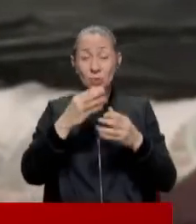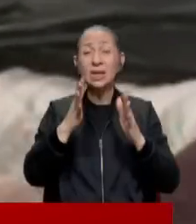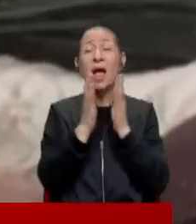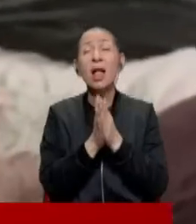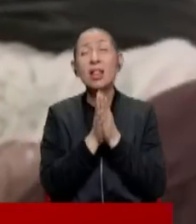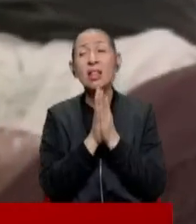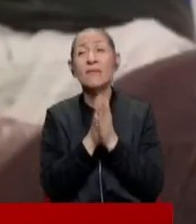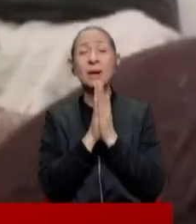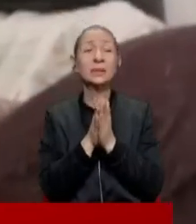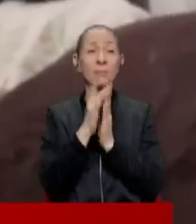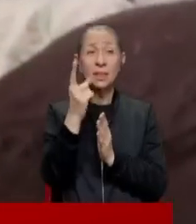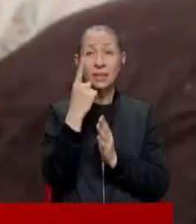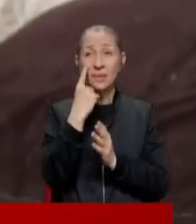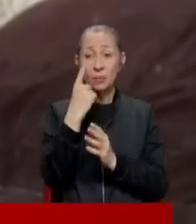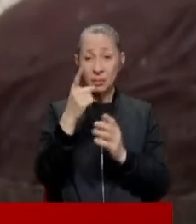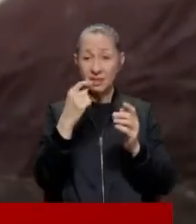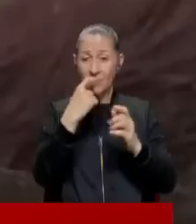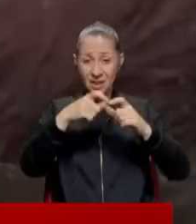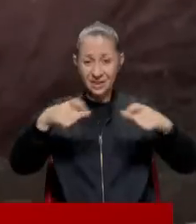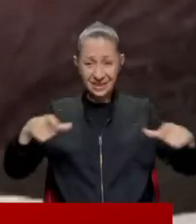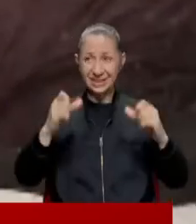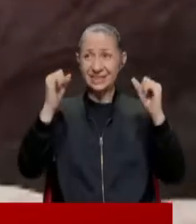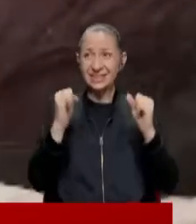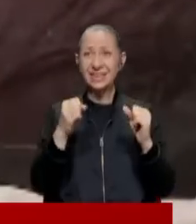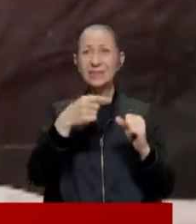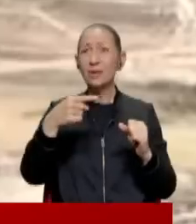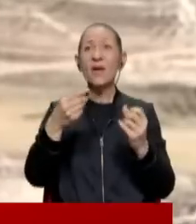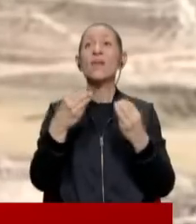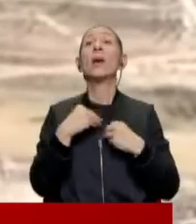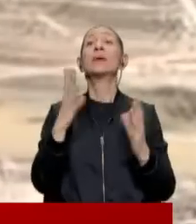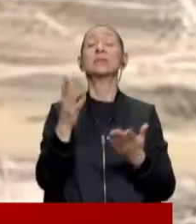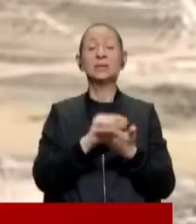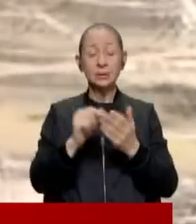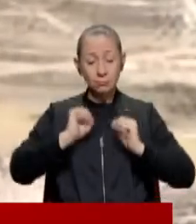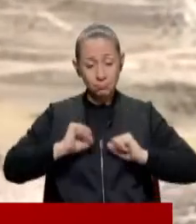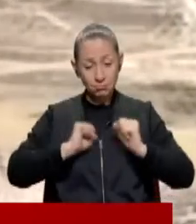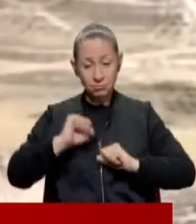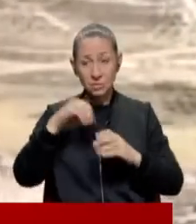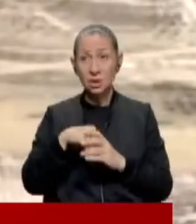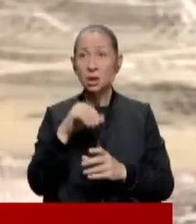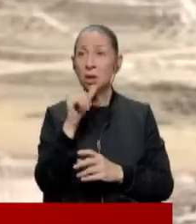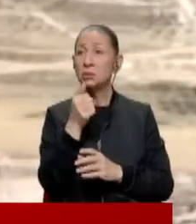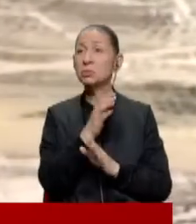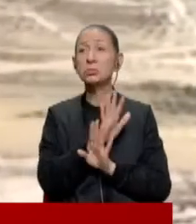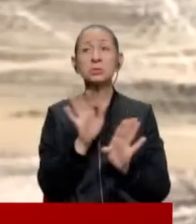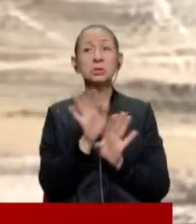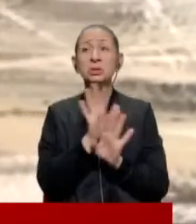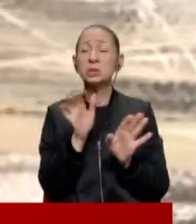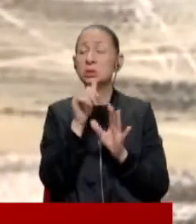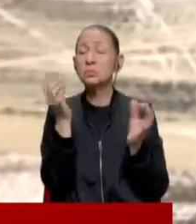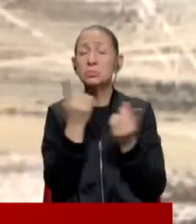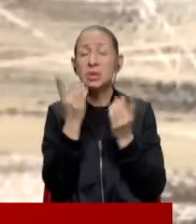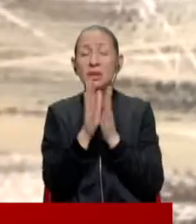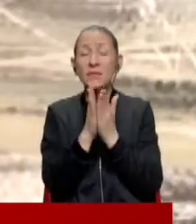yalvardı Yani bir devlet bir tane konteyner gönderemez miydi çocuklara ders işlemesi için yani hiç kesinlikle hiçbir şey